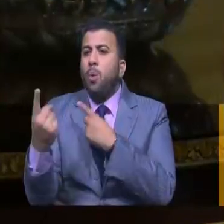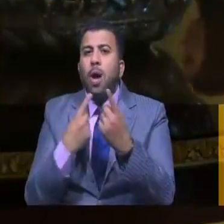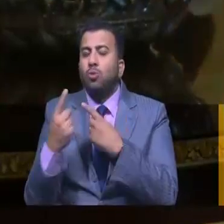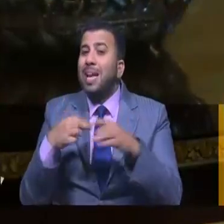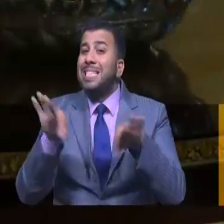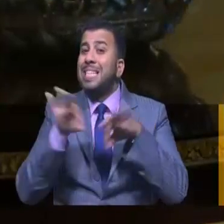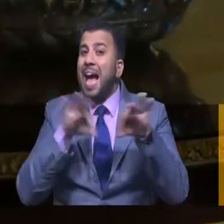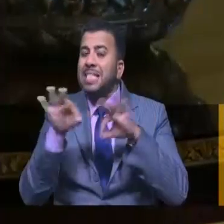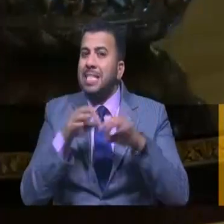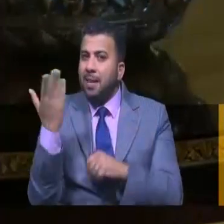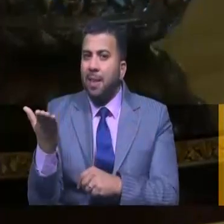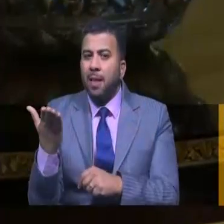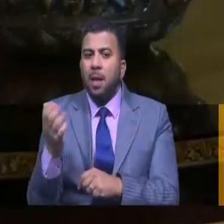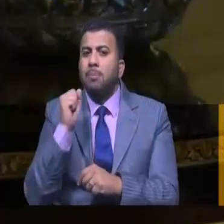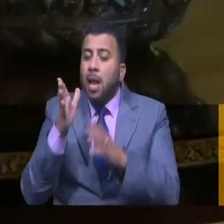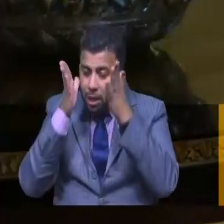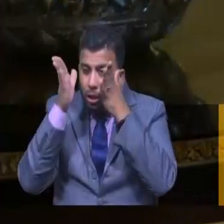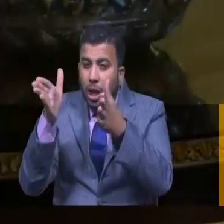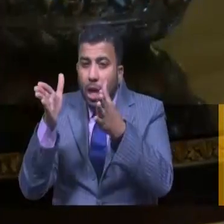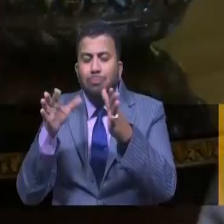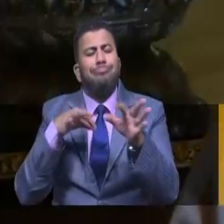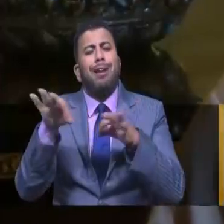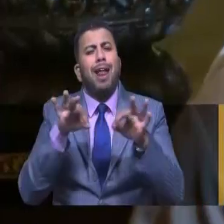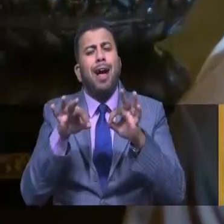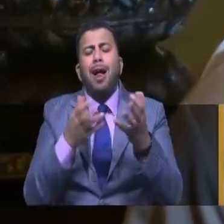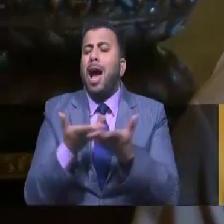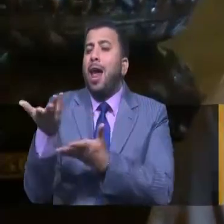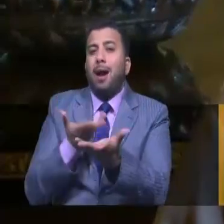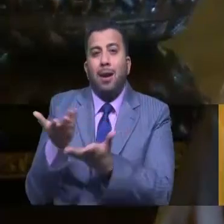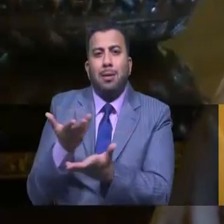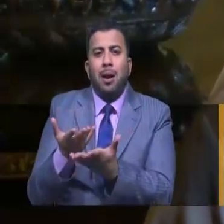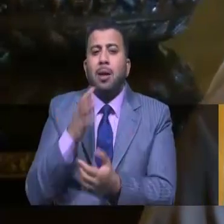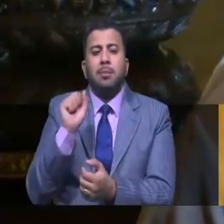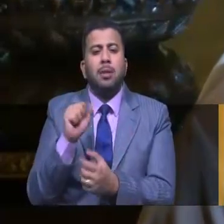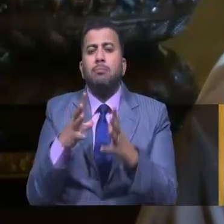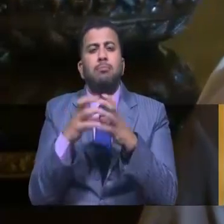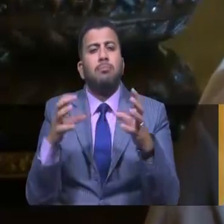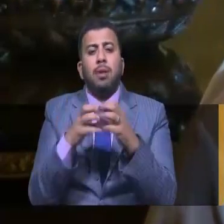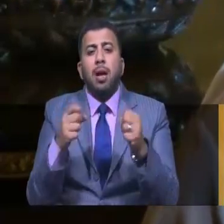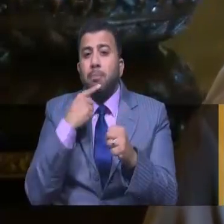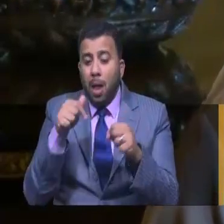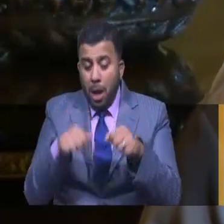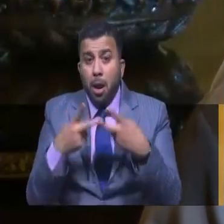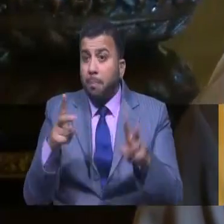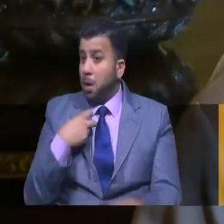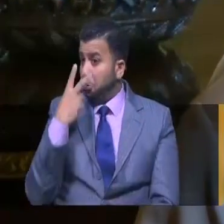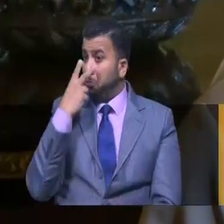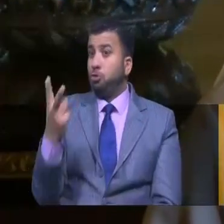السياسي والتوجه الاستراتيجي للعلاقة، بما معناه أن نبدأ نرى